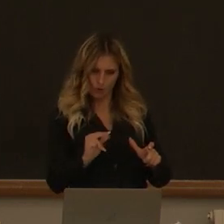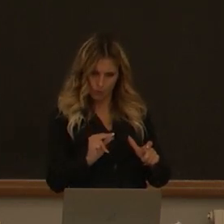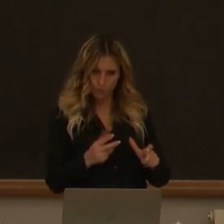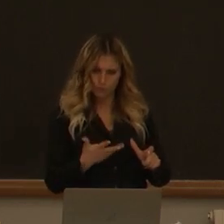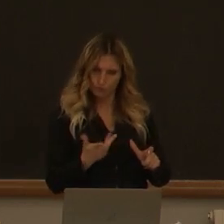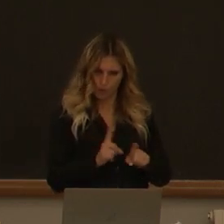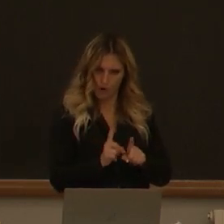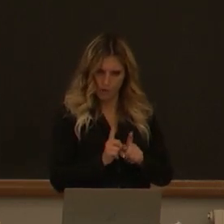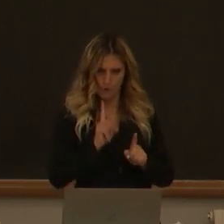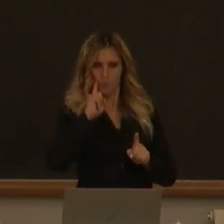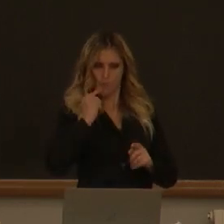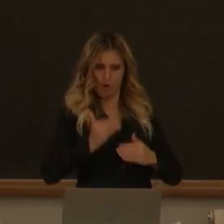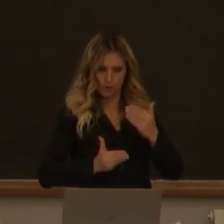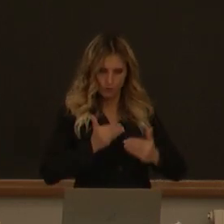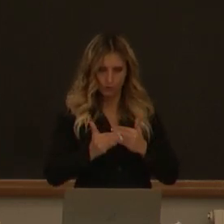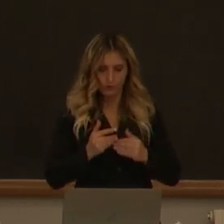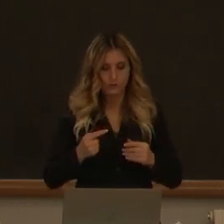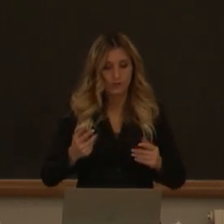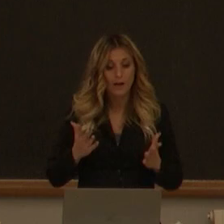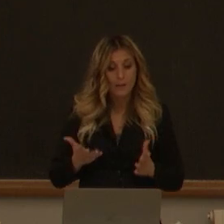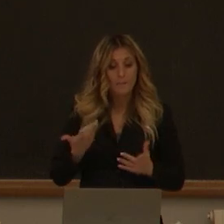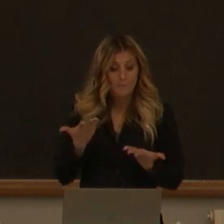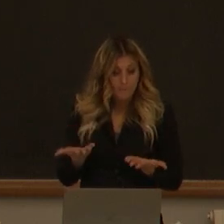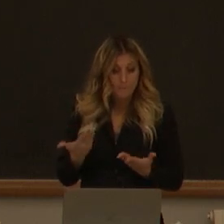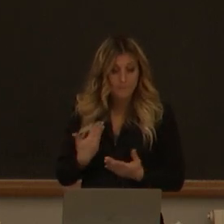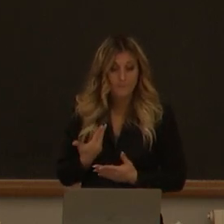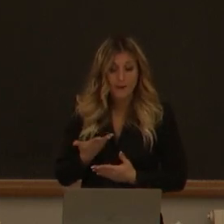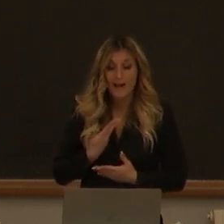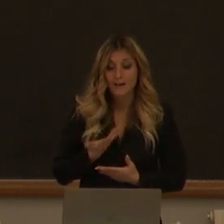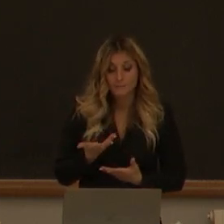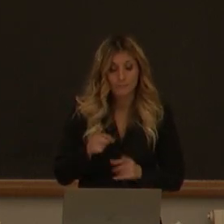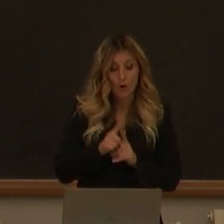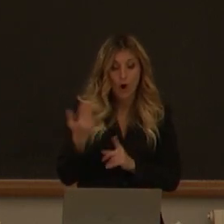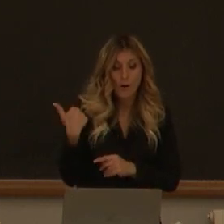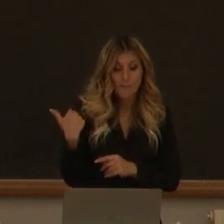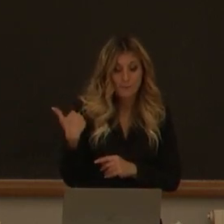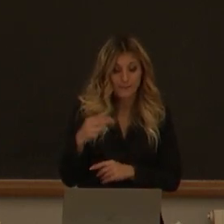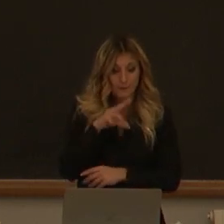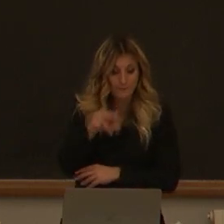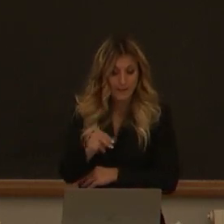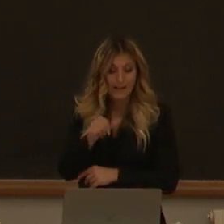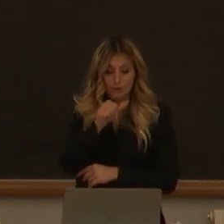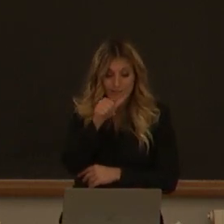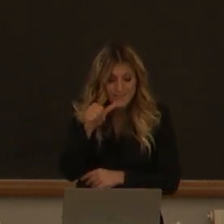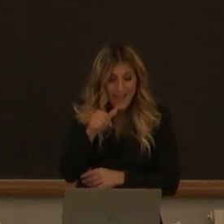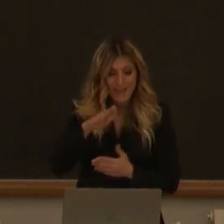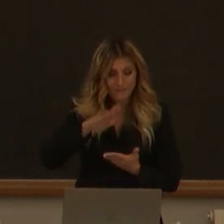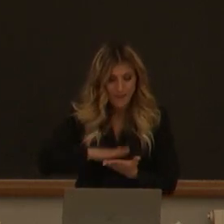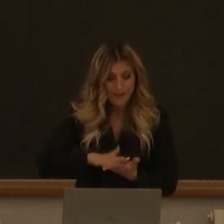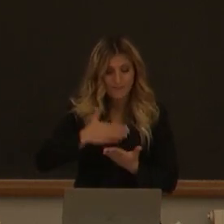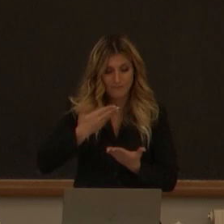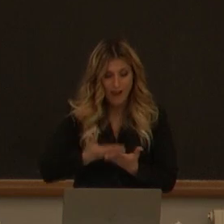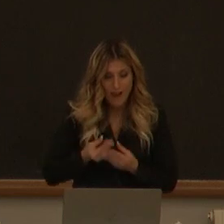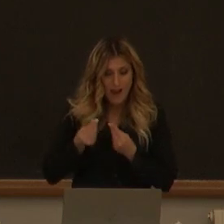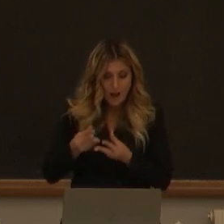fare imprenditorialità, ovviamente, vanno, come abbiamo detto prima, valorizzate le produzioni locali, le produzioni